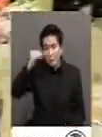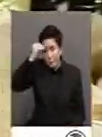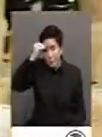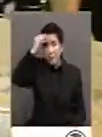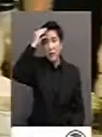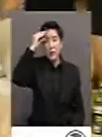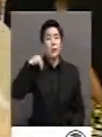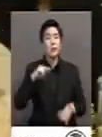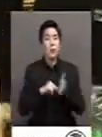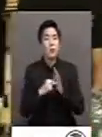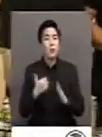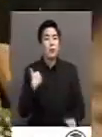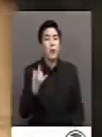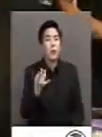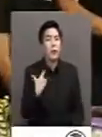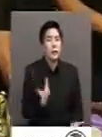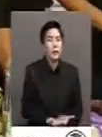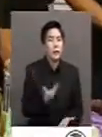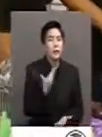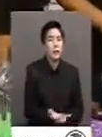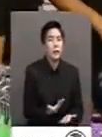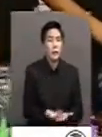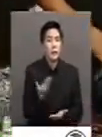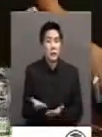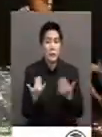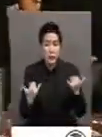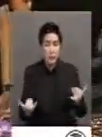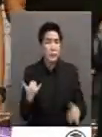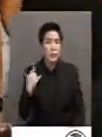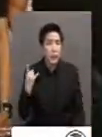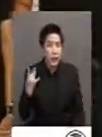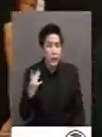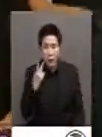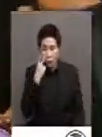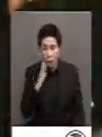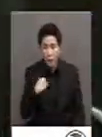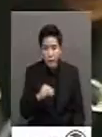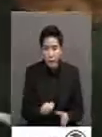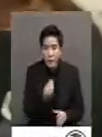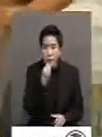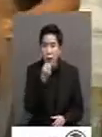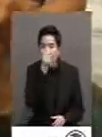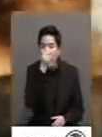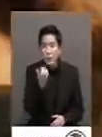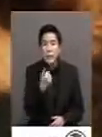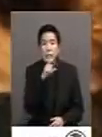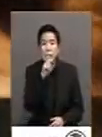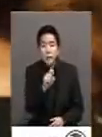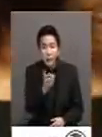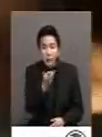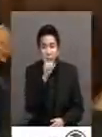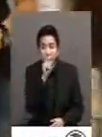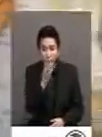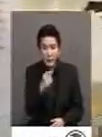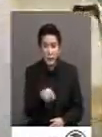าบูธนี้มีอะไรน่าซื้อน่าจับจ่ายใช้สอยกันบ้าง นะคะนี่ตอนนี้มีคนกำลังชิมอยู่ด้วยนะคะขอสอบถามสักเล็กน้อยค่ะ